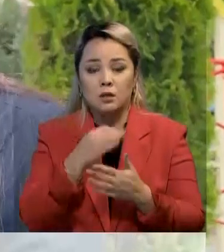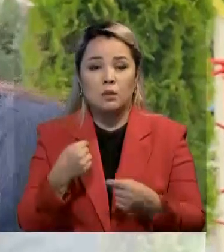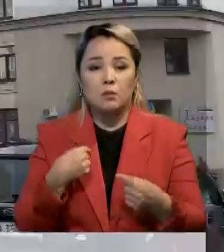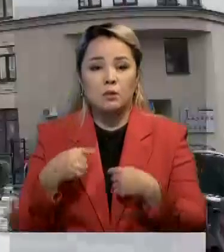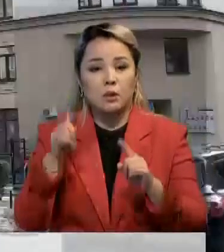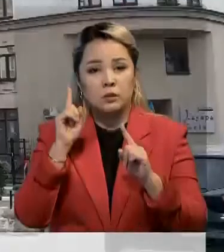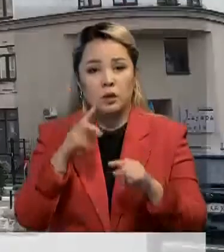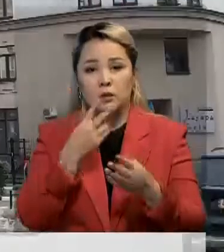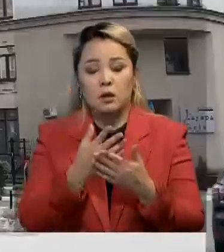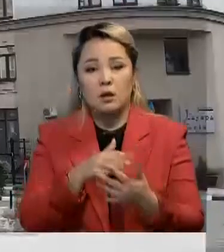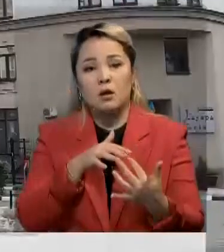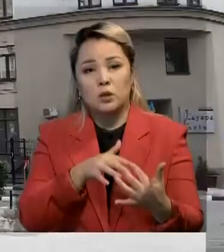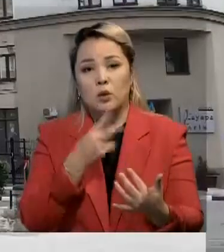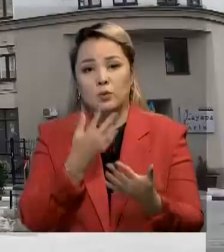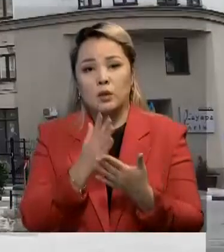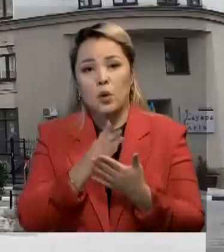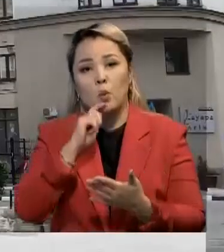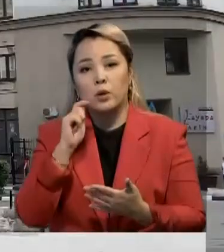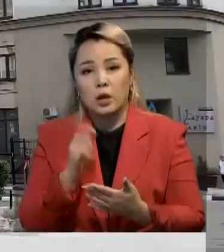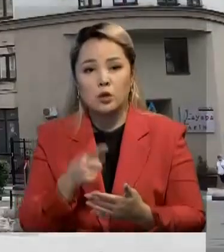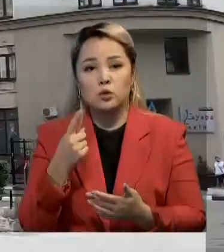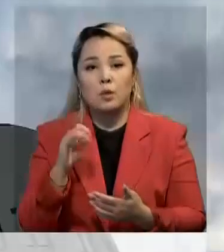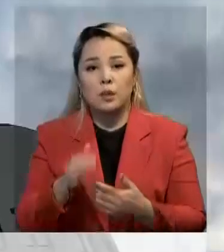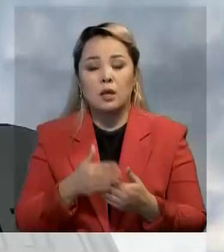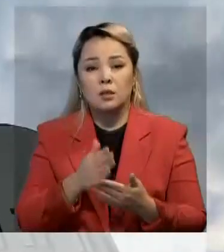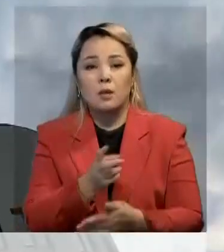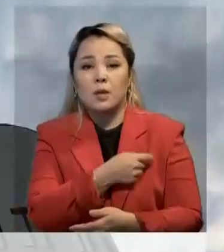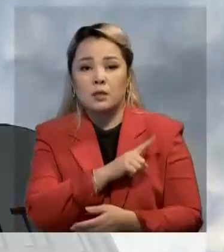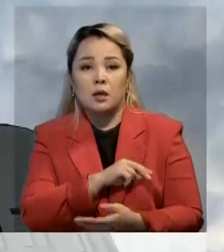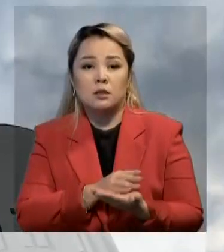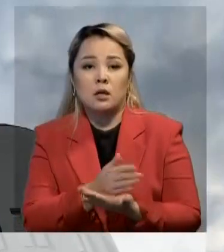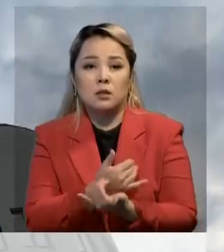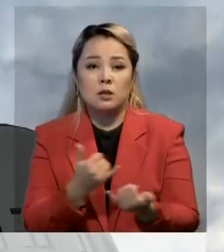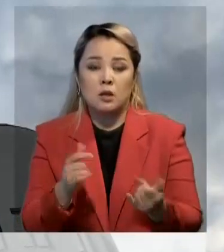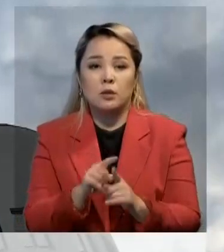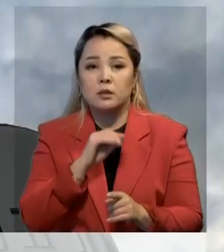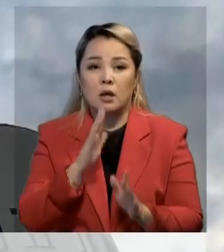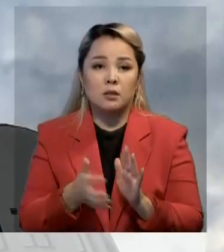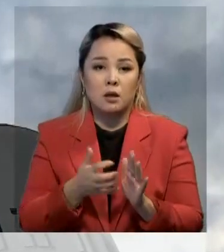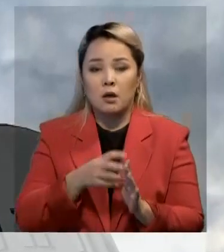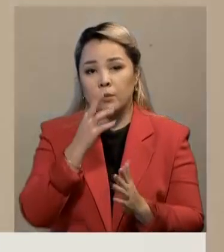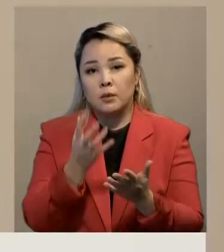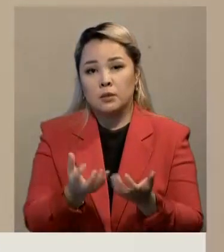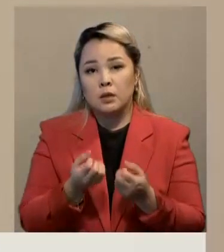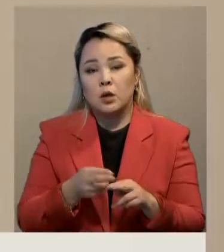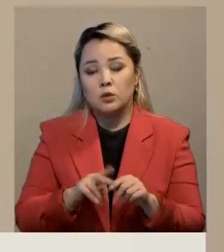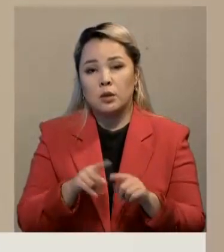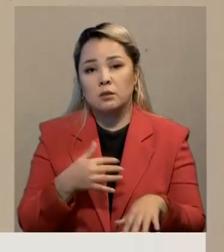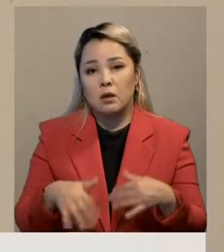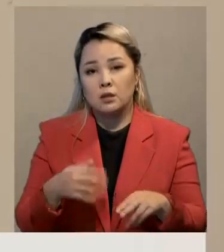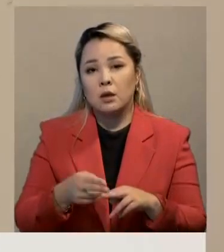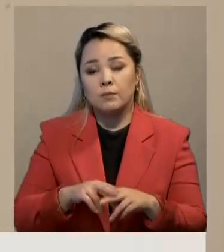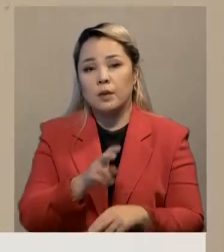анық. Қарулы қақтығысқа дейін Украинада 100 мыңнан астам медициналық қызметкер тапшы болатын. Алатын айлықтары да мардымсыз.